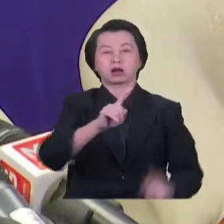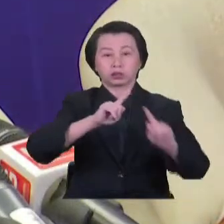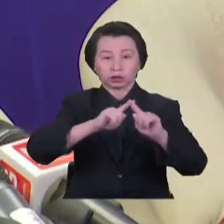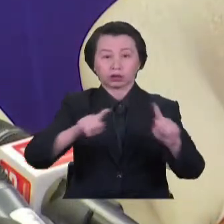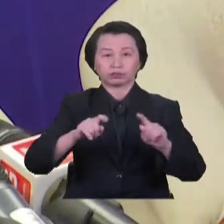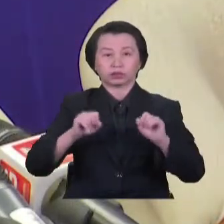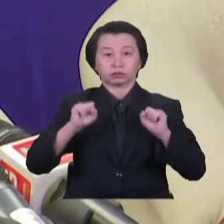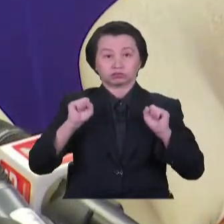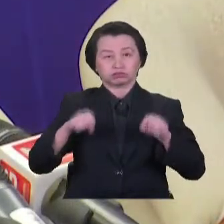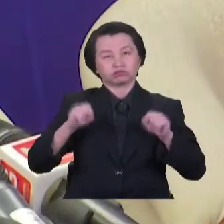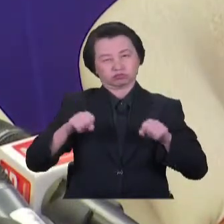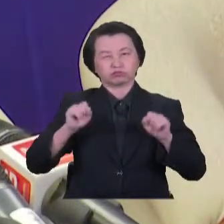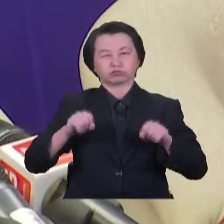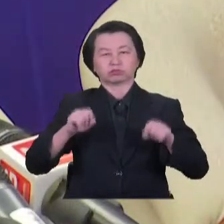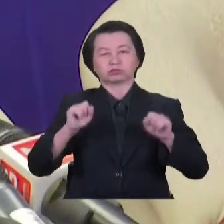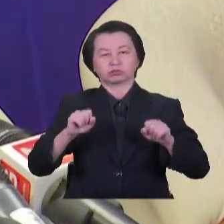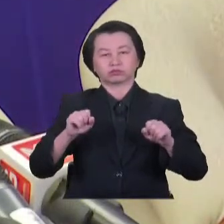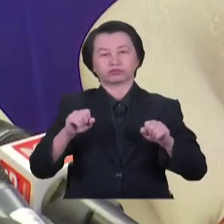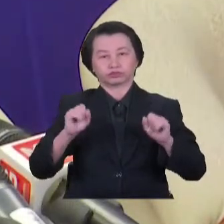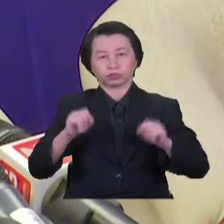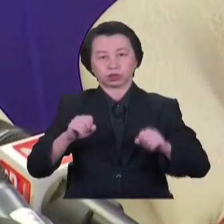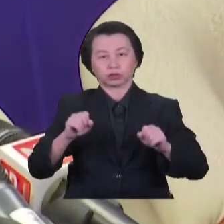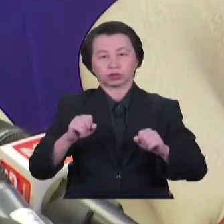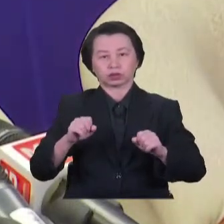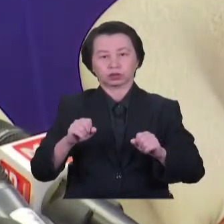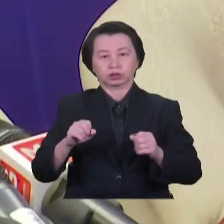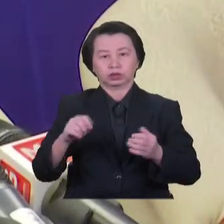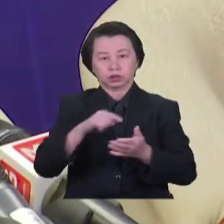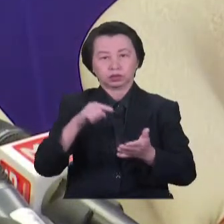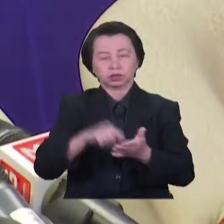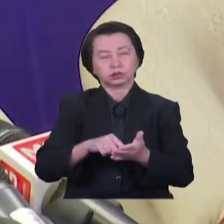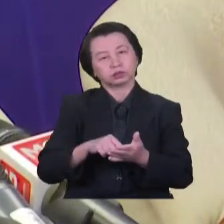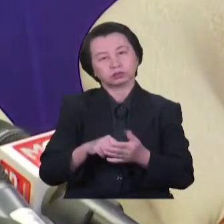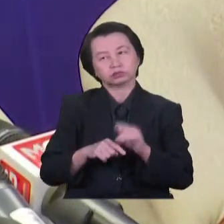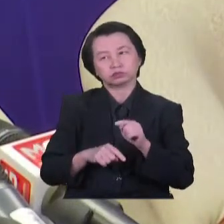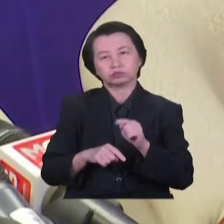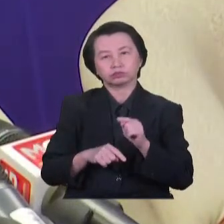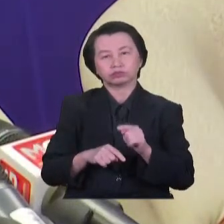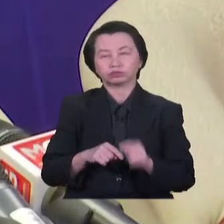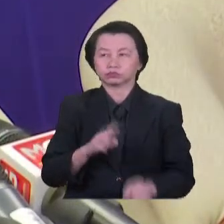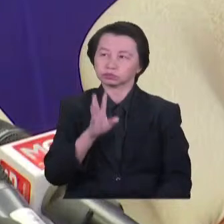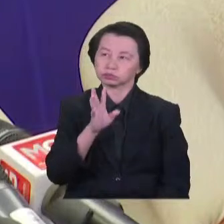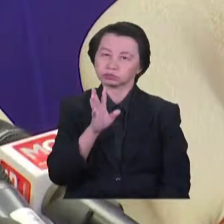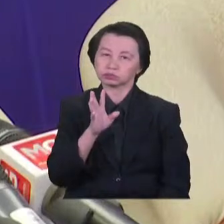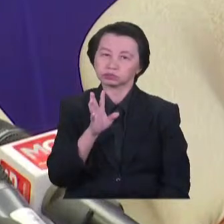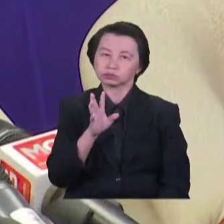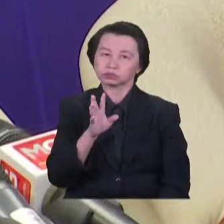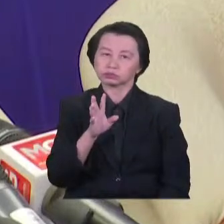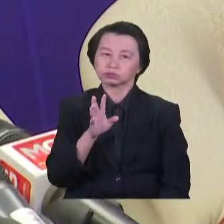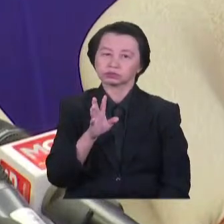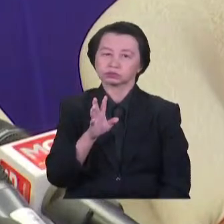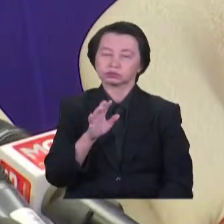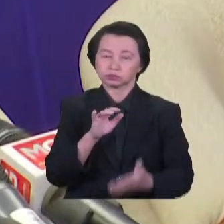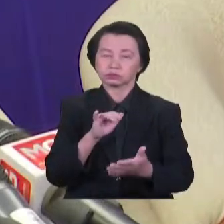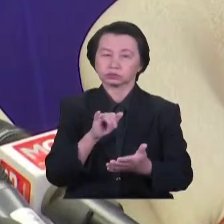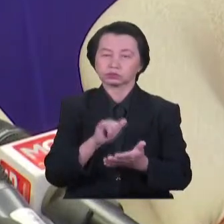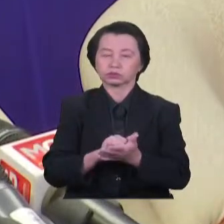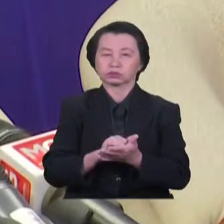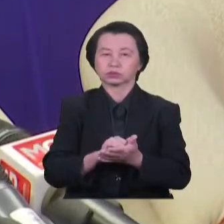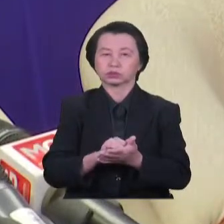juga. Jadi ini diambil kira, dikatakan supaya